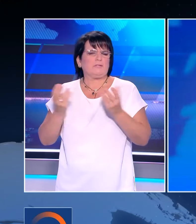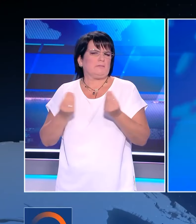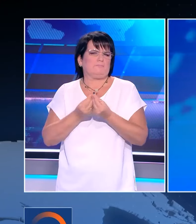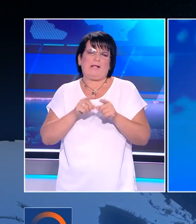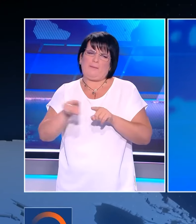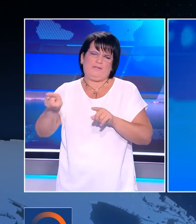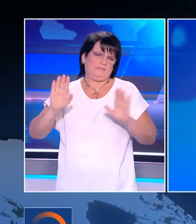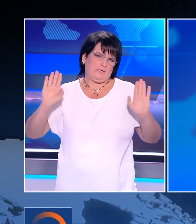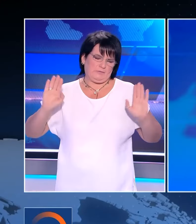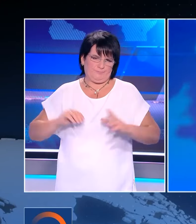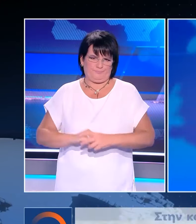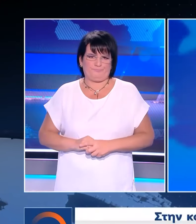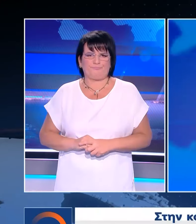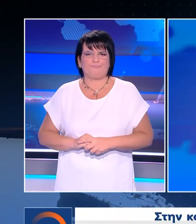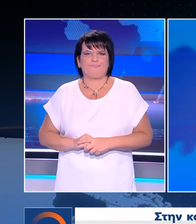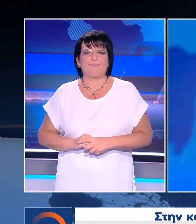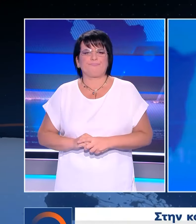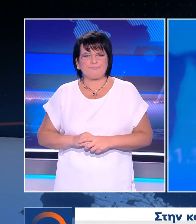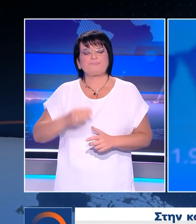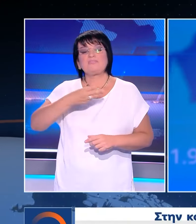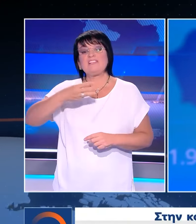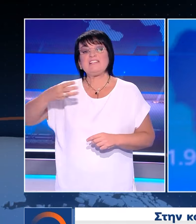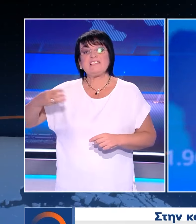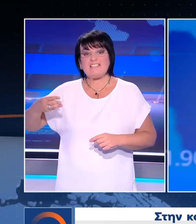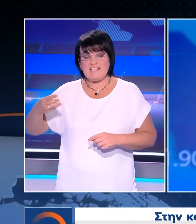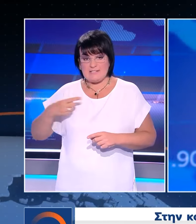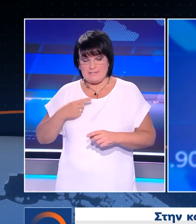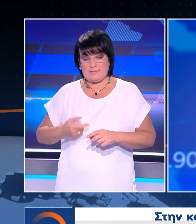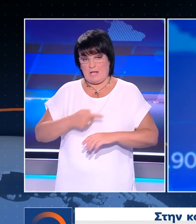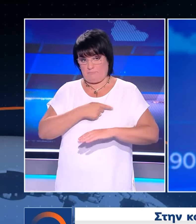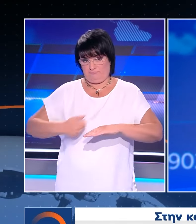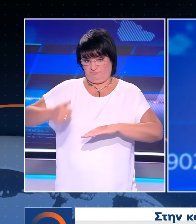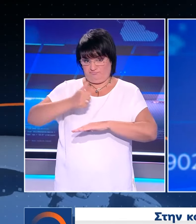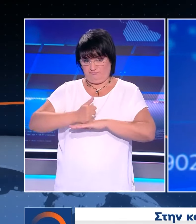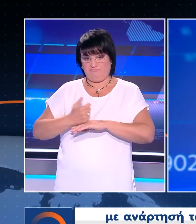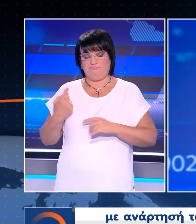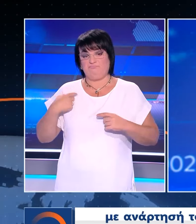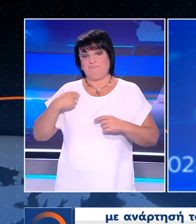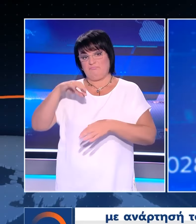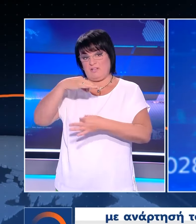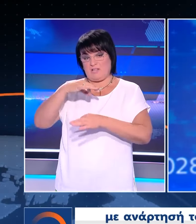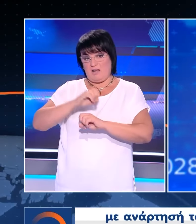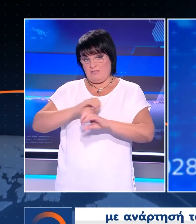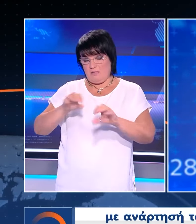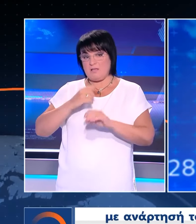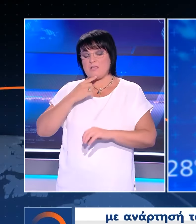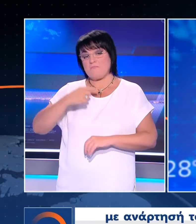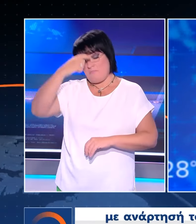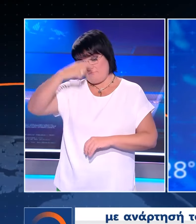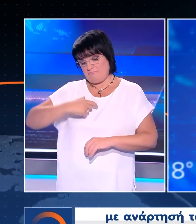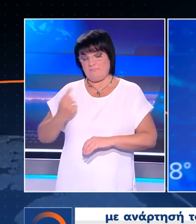δάνεια στην κούρσα ηγεσίας των συριζα είμαι εδώ λέει ο στέφανος κασελάκης με ανάρτησή του στα μέσα κοινωνικής